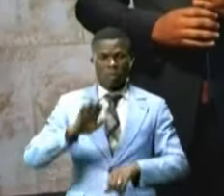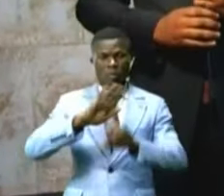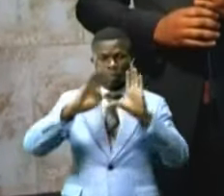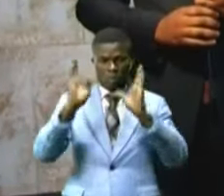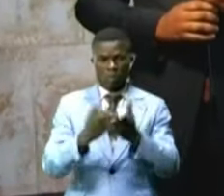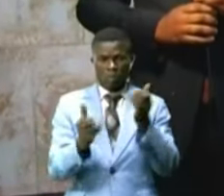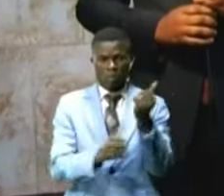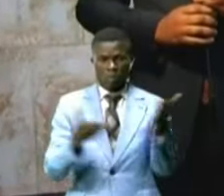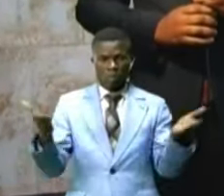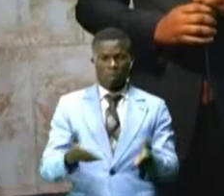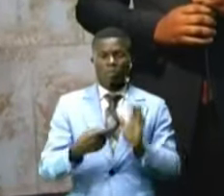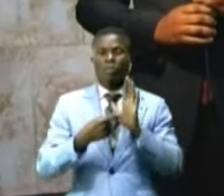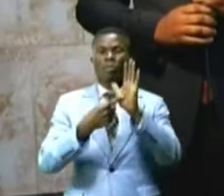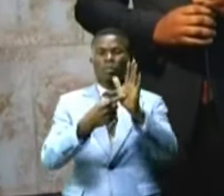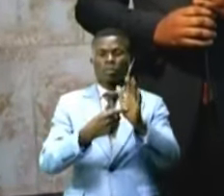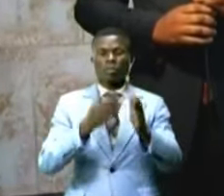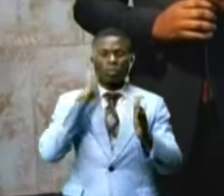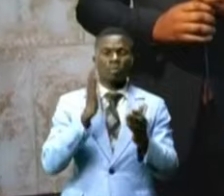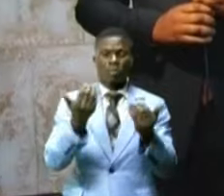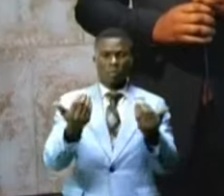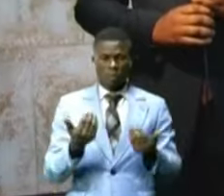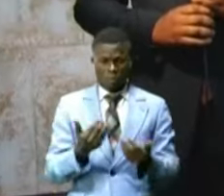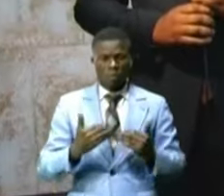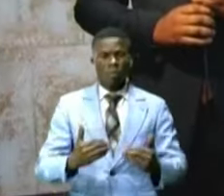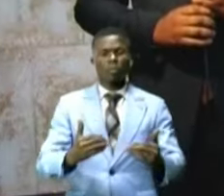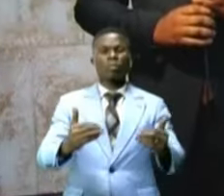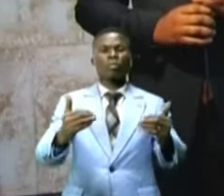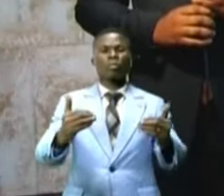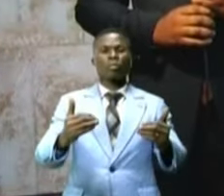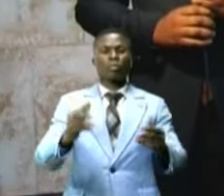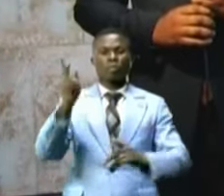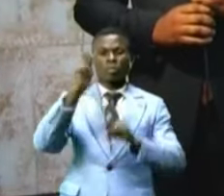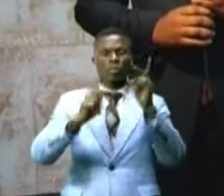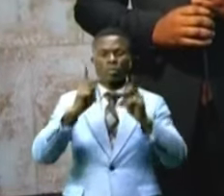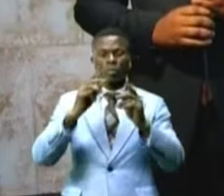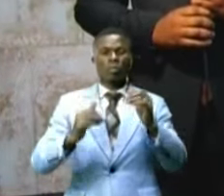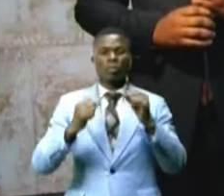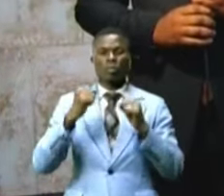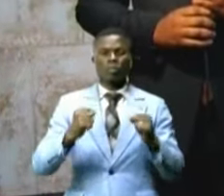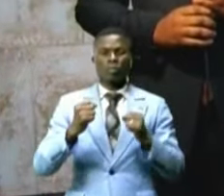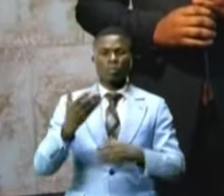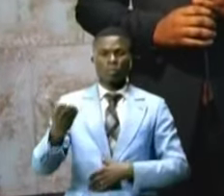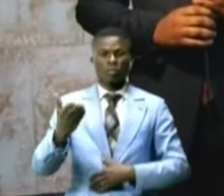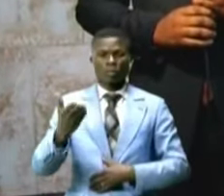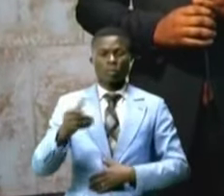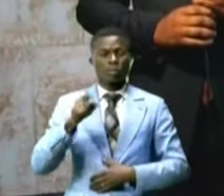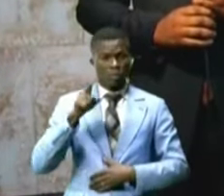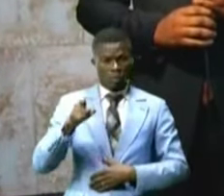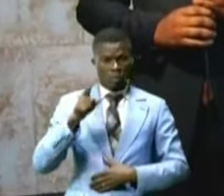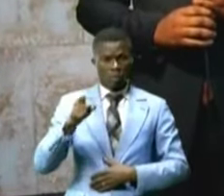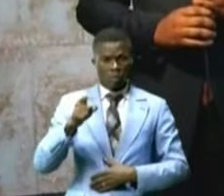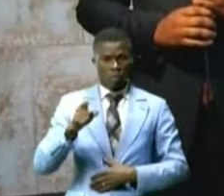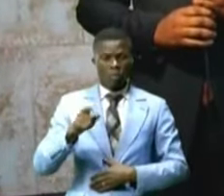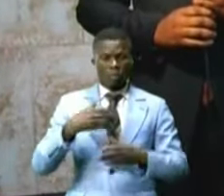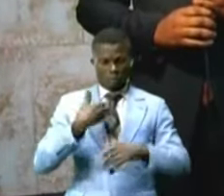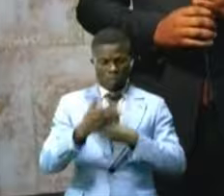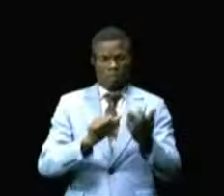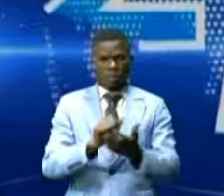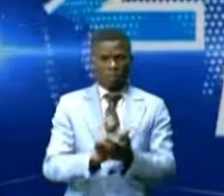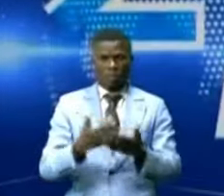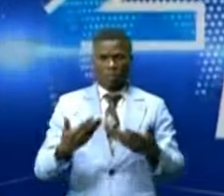la plénière a manifesté sa volonté de poursuivre. Le peuple souverain, lui, sait désormais ce qu'il lui reste à faire.